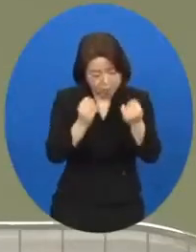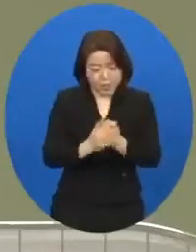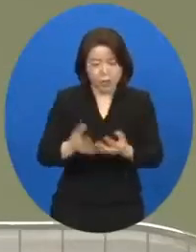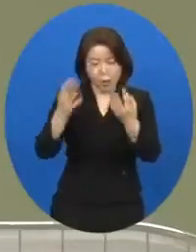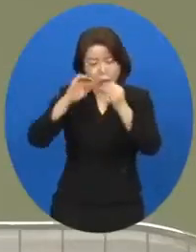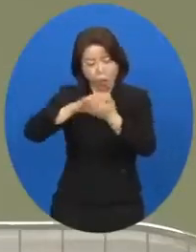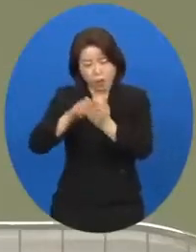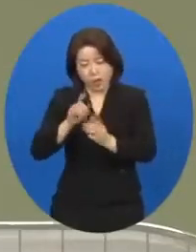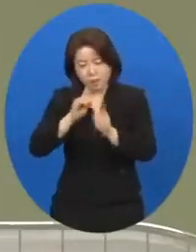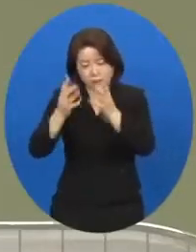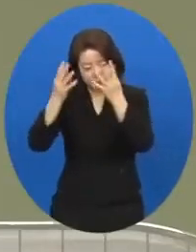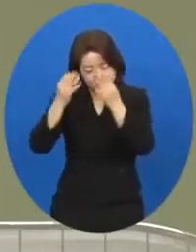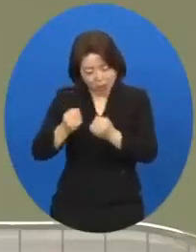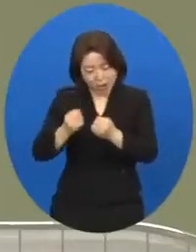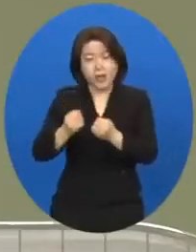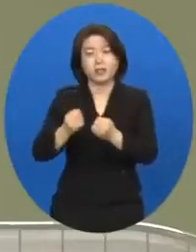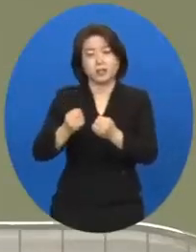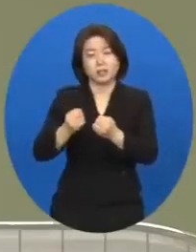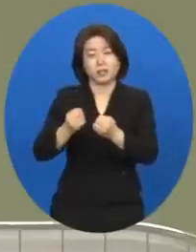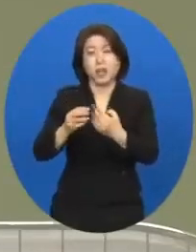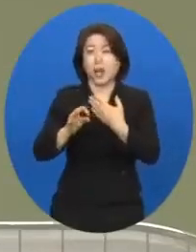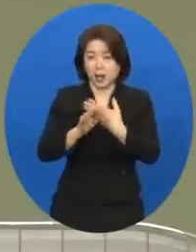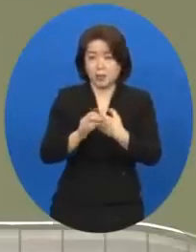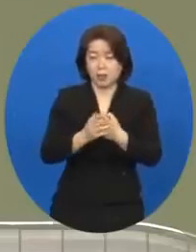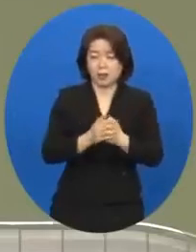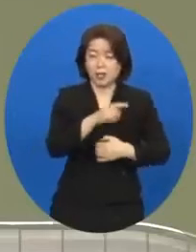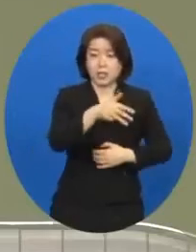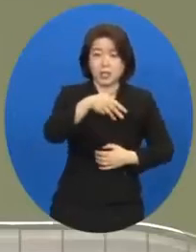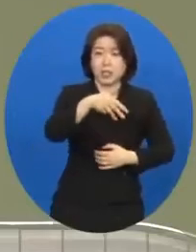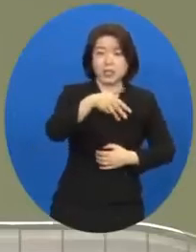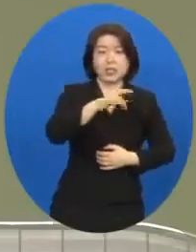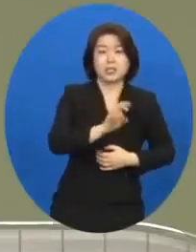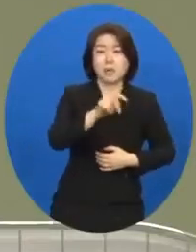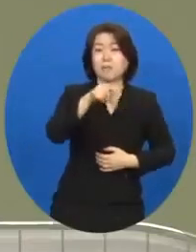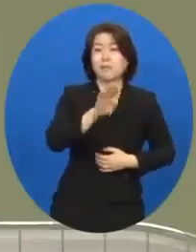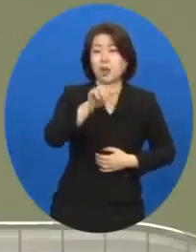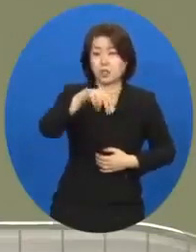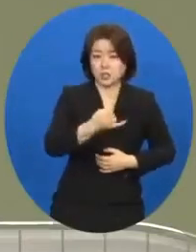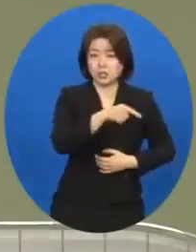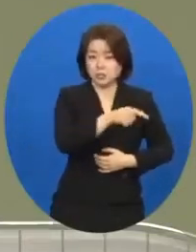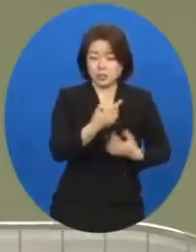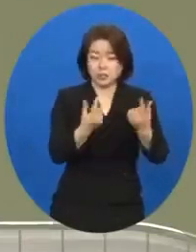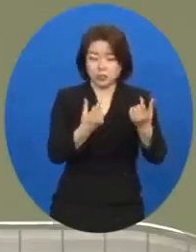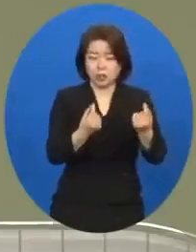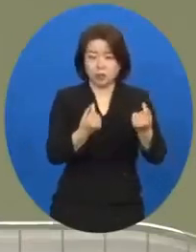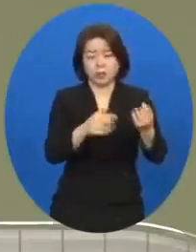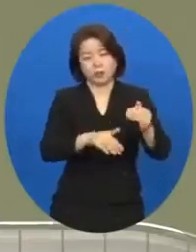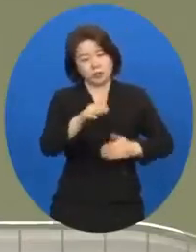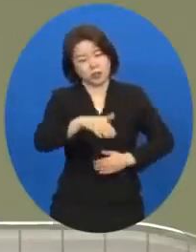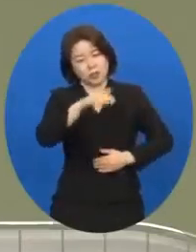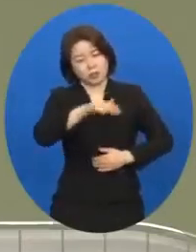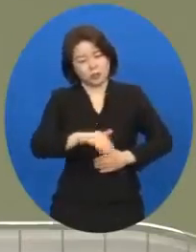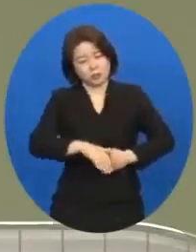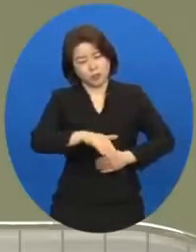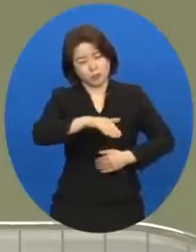말씀을 많이 알아야, 그래야 오스왈드 챔버스 같은 이런 수준이 될 수 있을까, 이런 느낌이